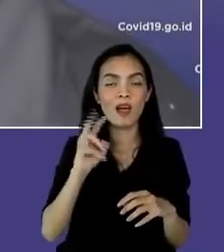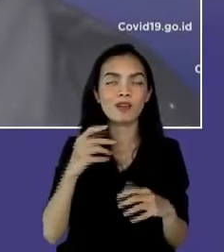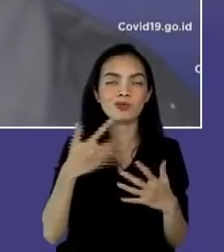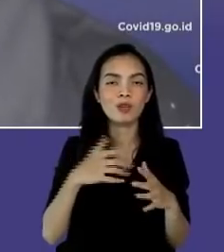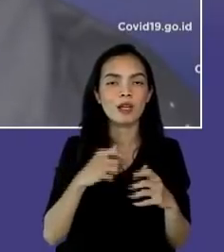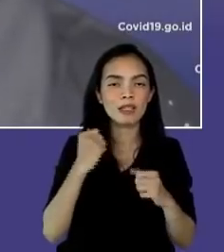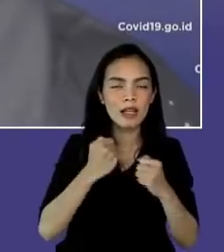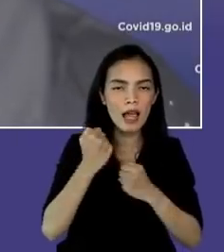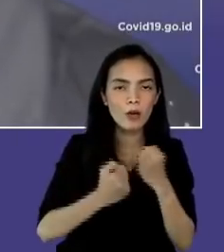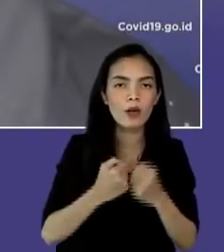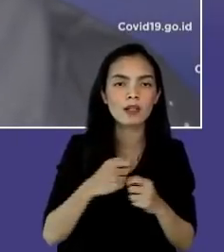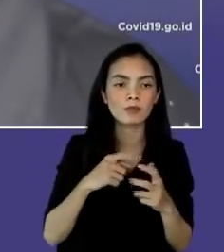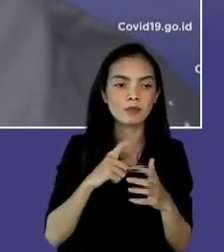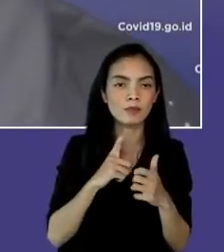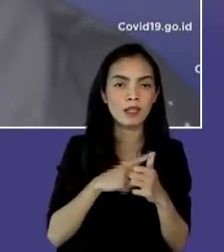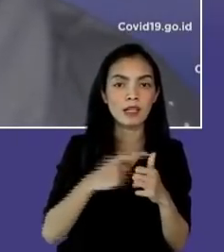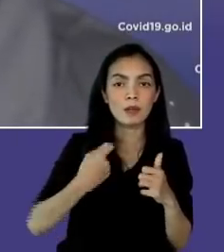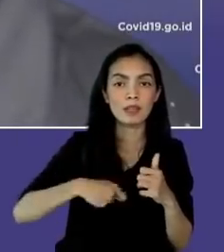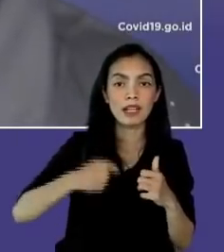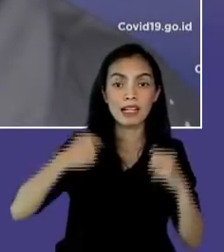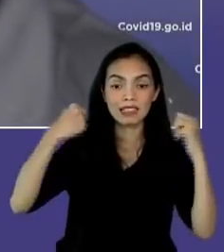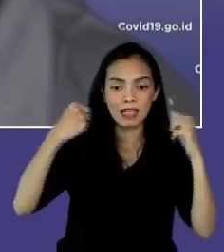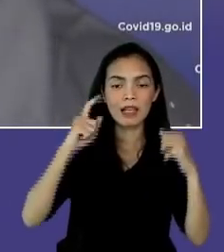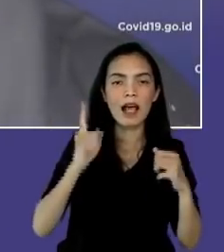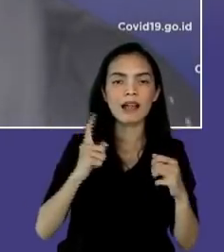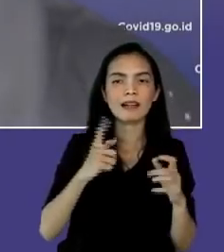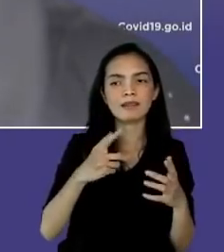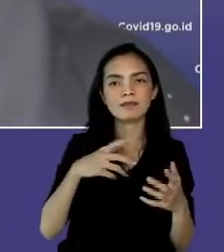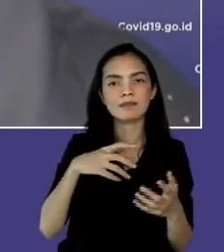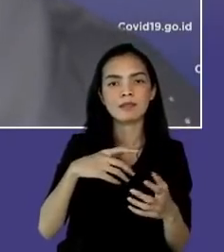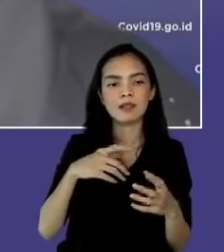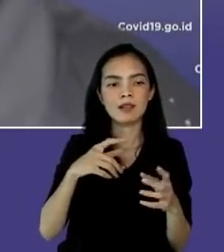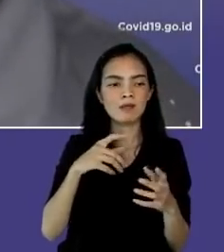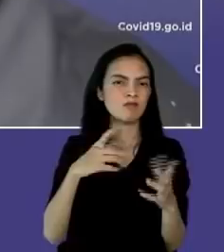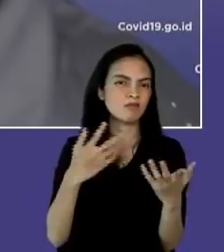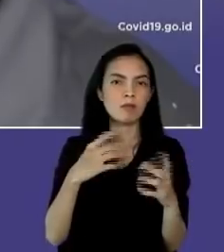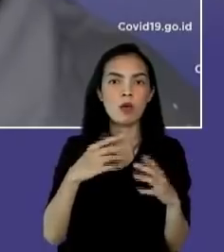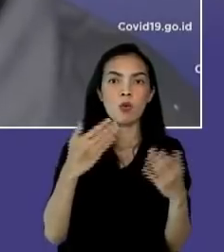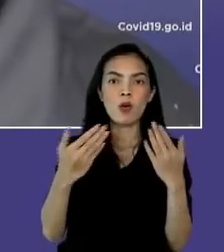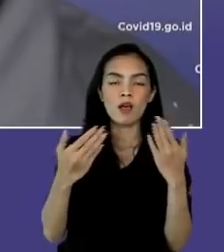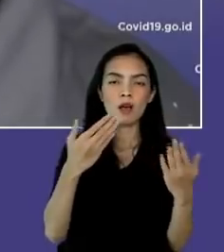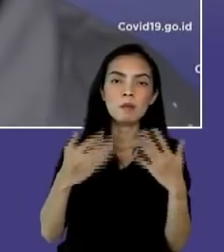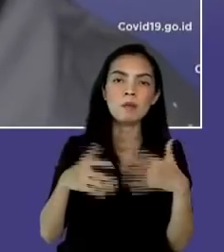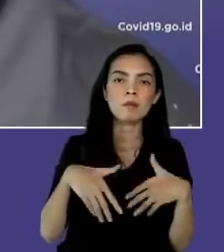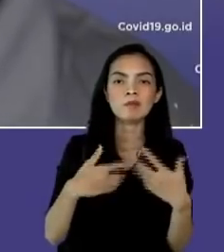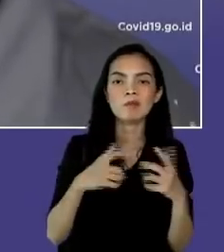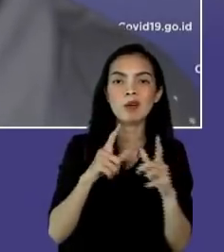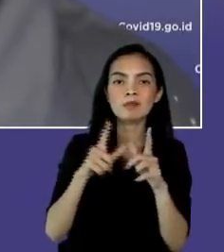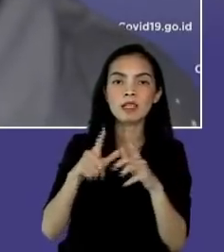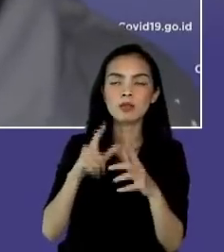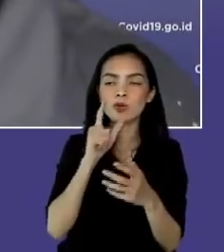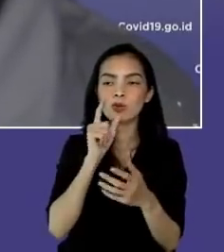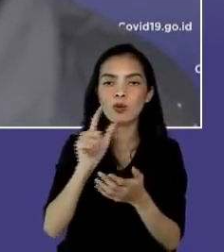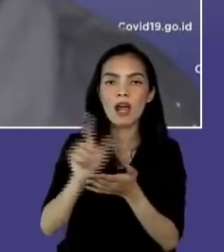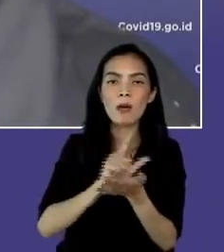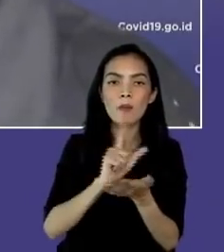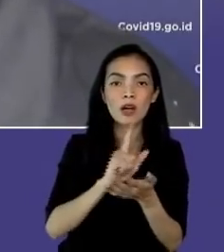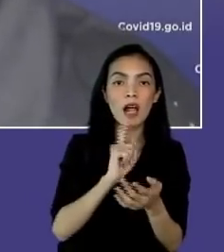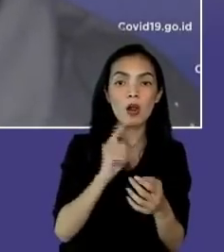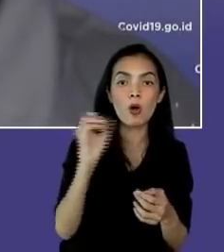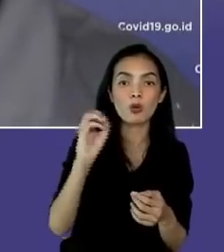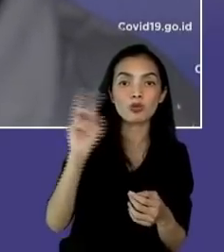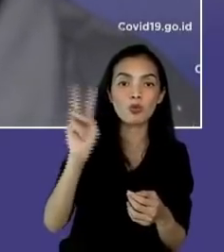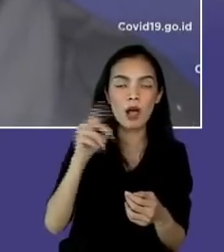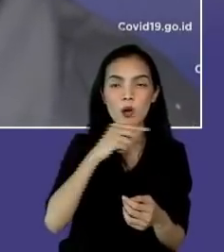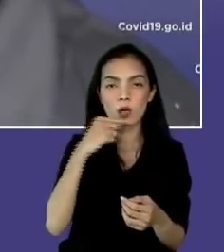platform untuk rumah sakit melaporkan jika memang kekurangan oksigennya, sehingga dapat segera didistribusikan. Lagi-lagi memang seperti Dr. Lula bilang, ini